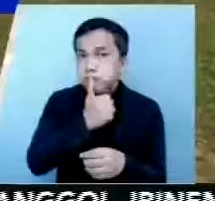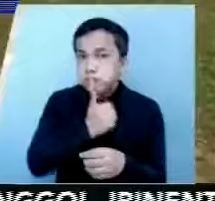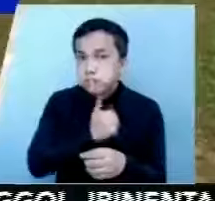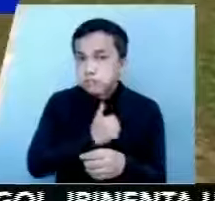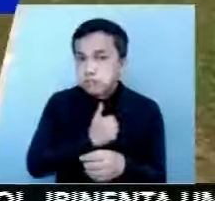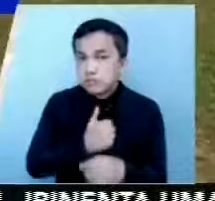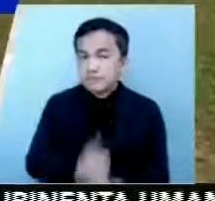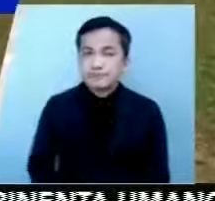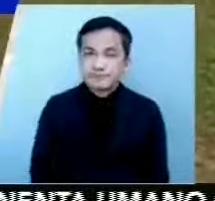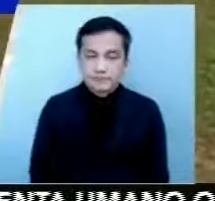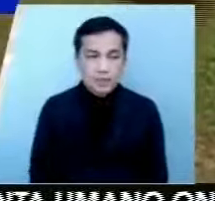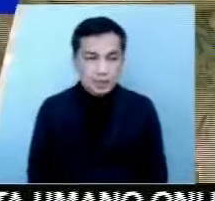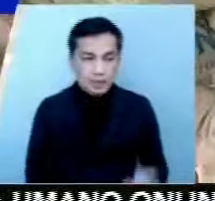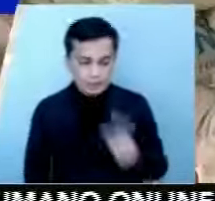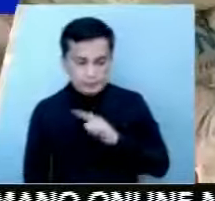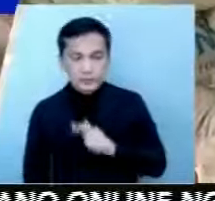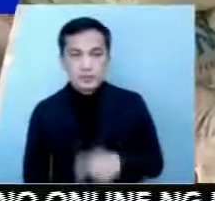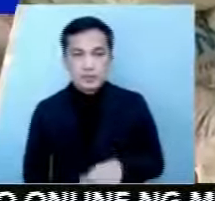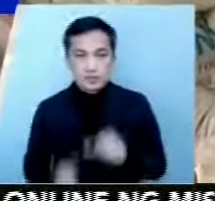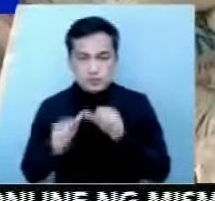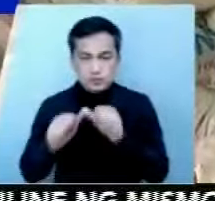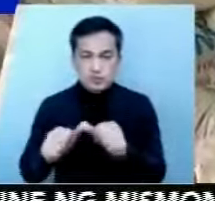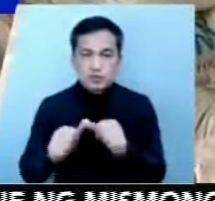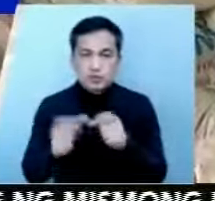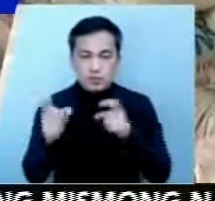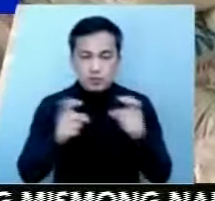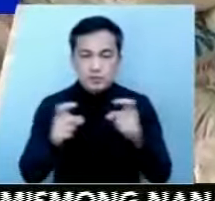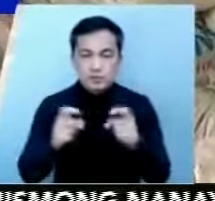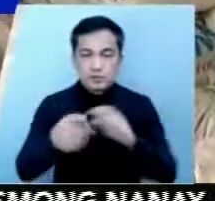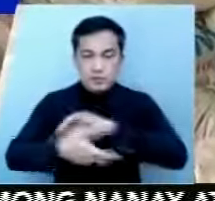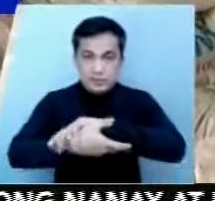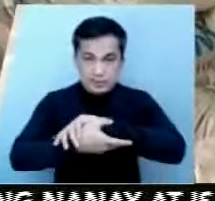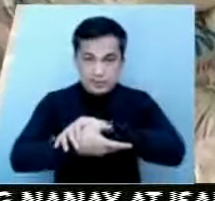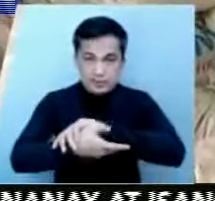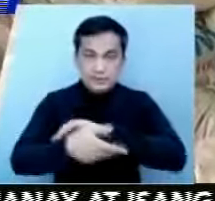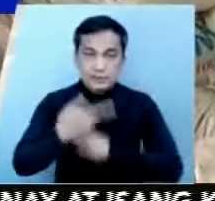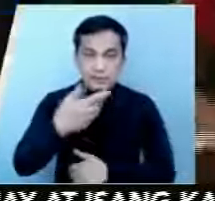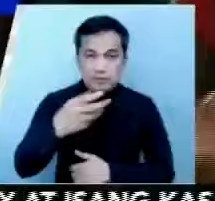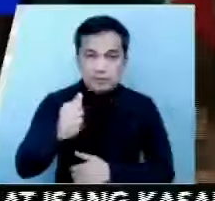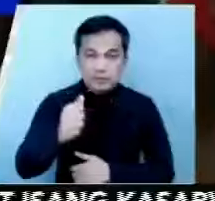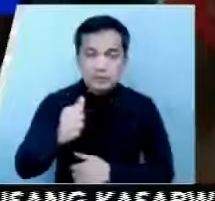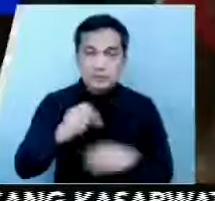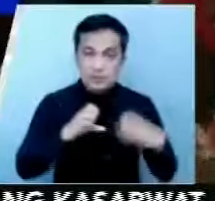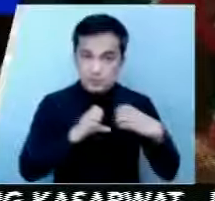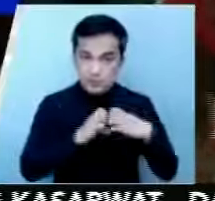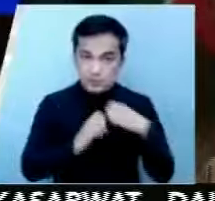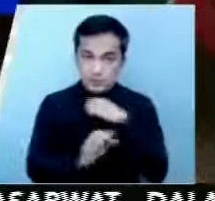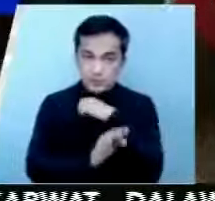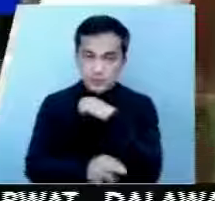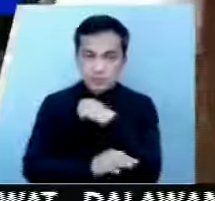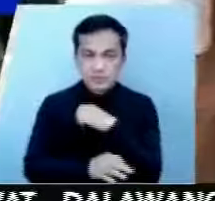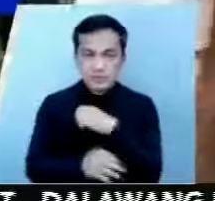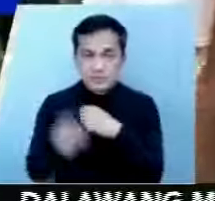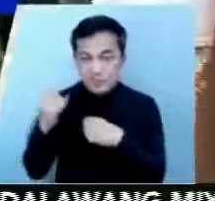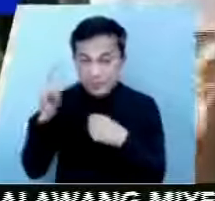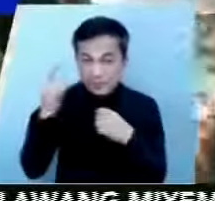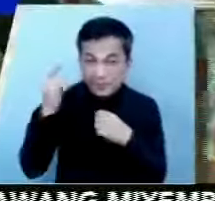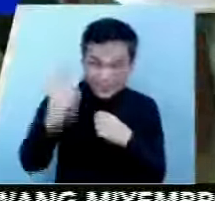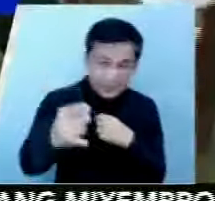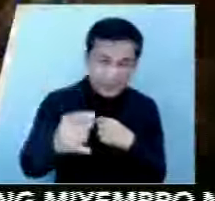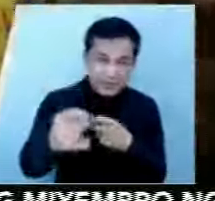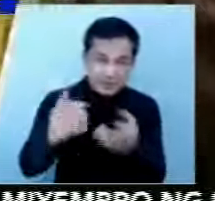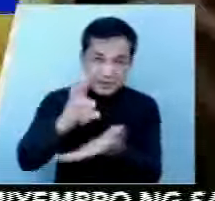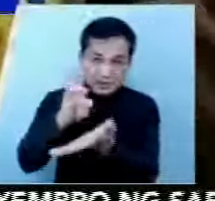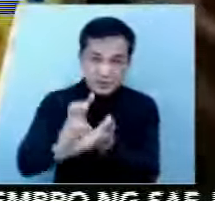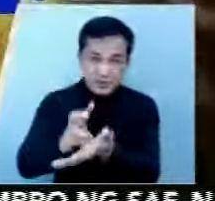Kaya sa pagpapatuloy ng Operation Bayanihan ng GMA Kapuso Foundation sa mga liblib na sityo ng South